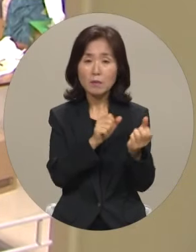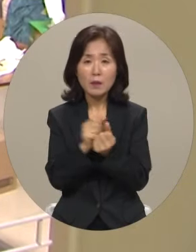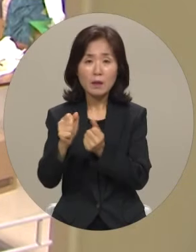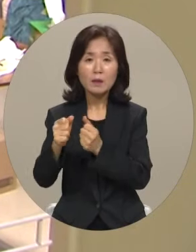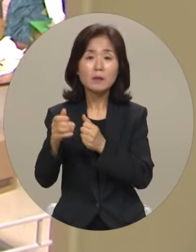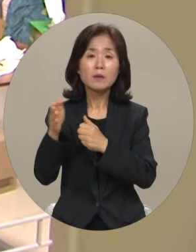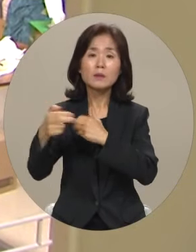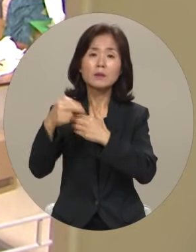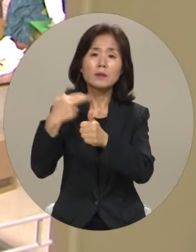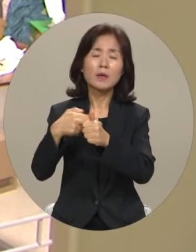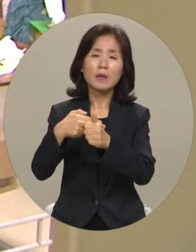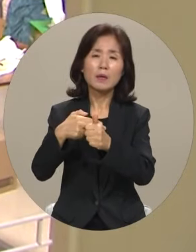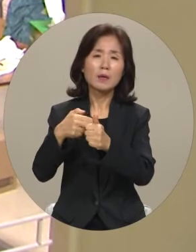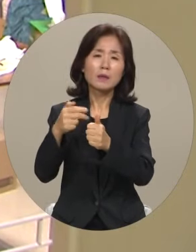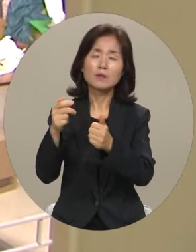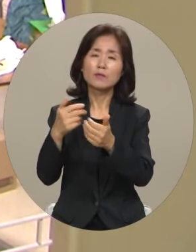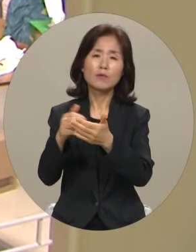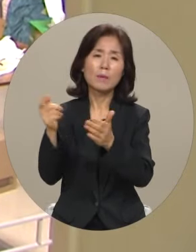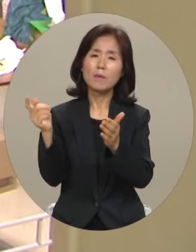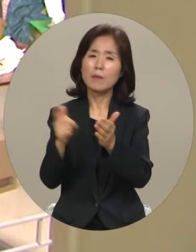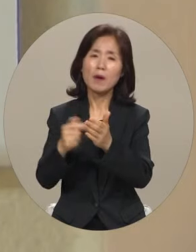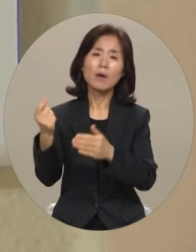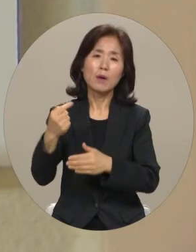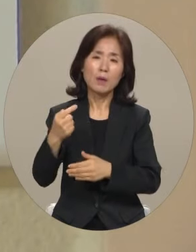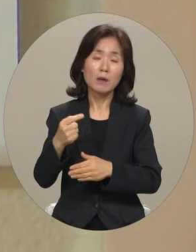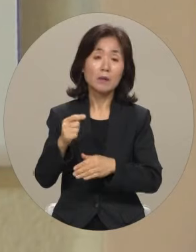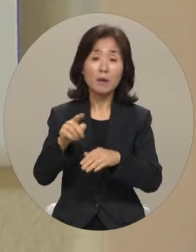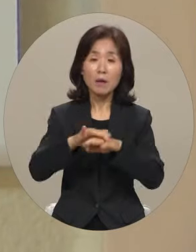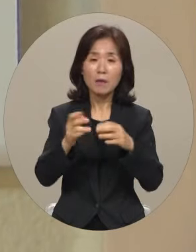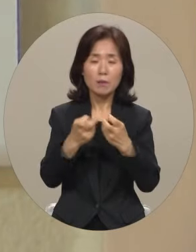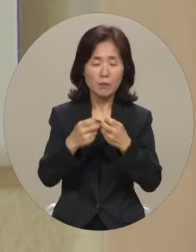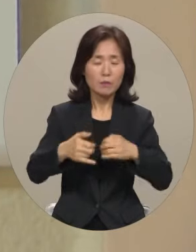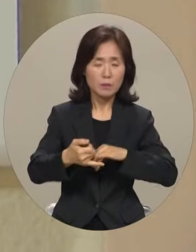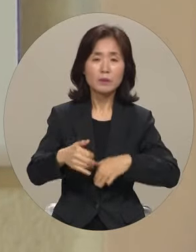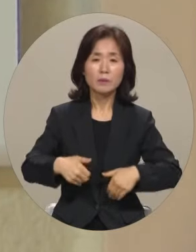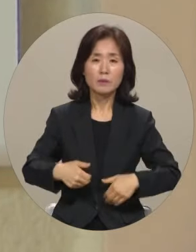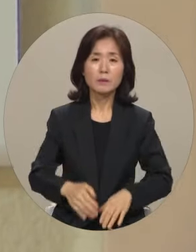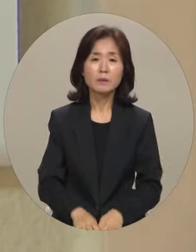후속 대책이 시급하다 지적입니다 EBS 뉴스 서진석 있니다